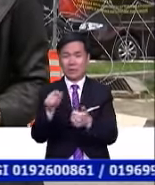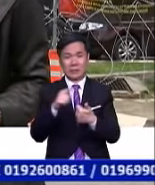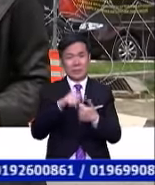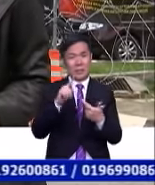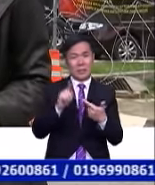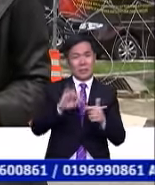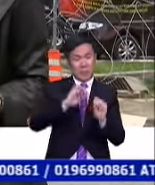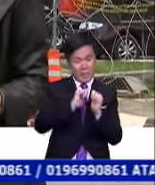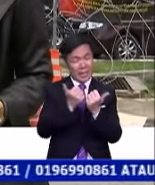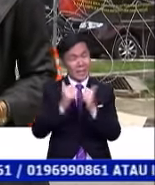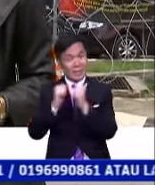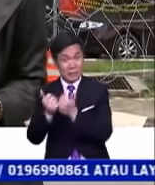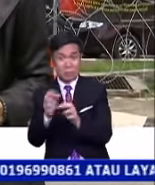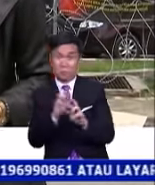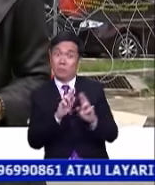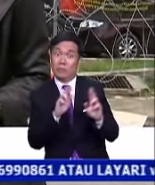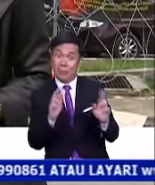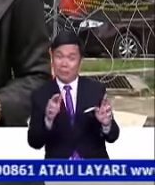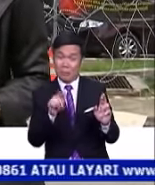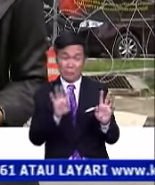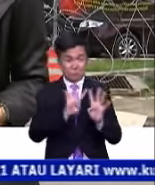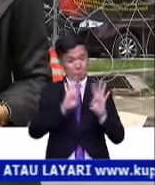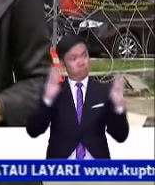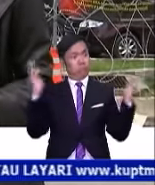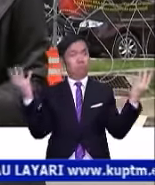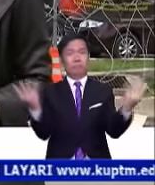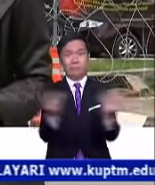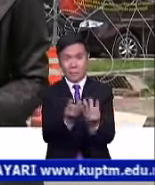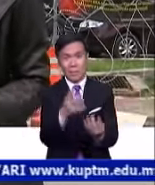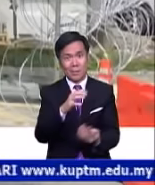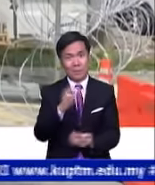yang terlibat dalam melaksanakan penguatkuasaan ini?